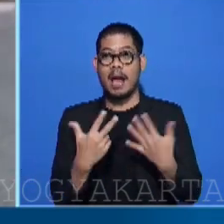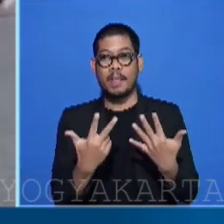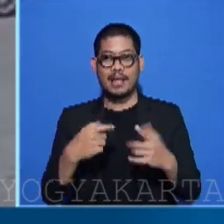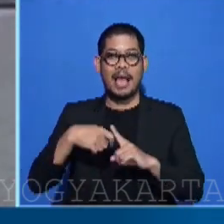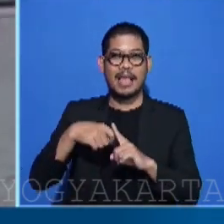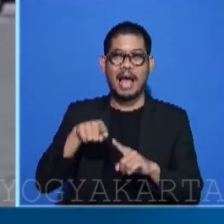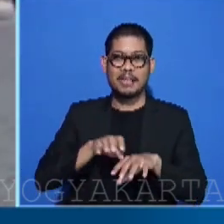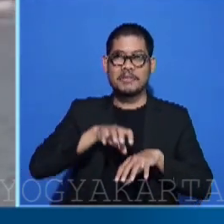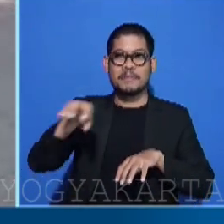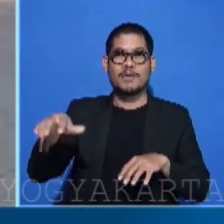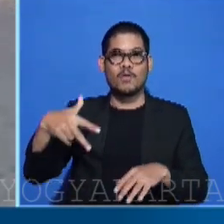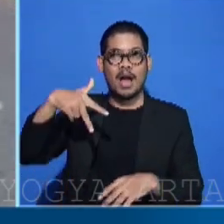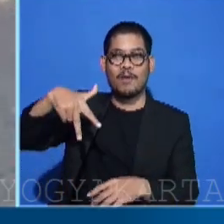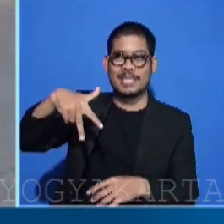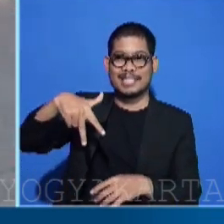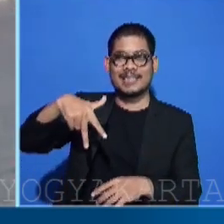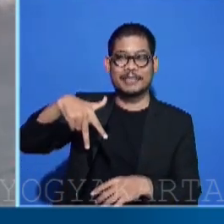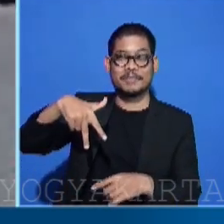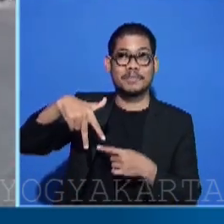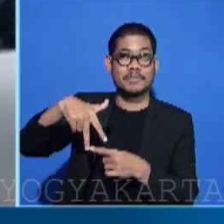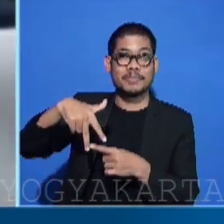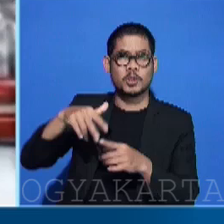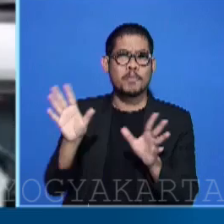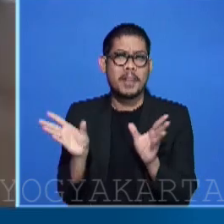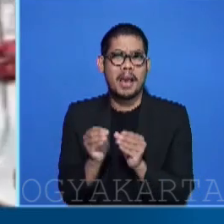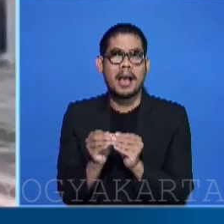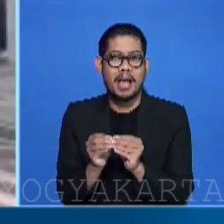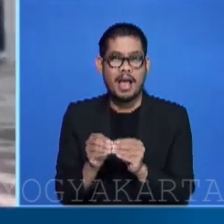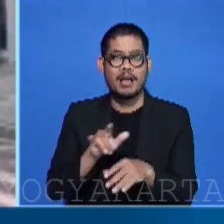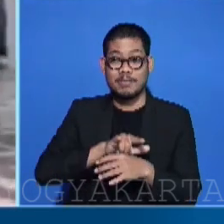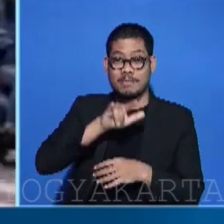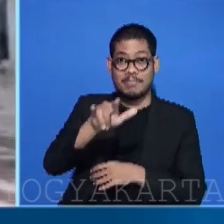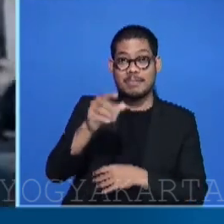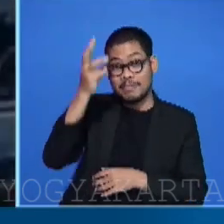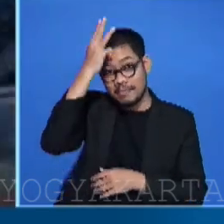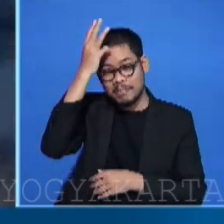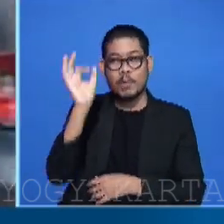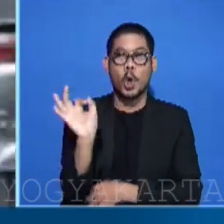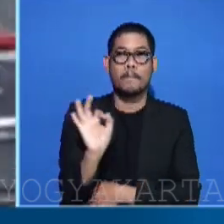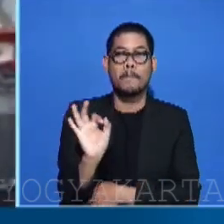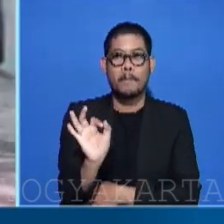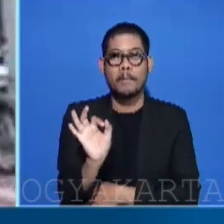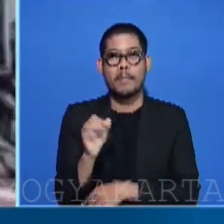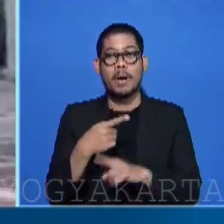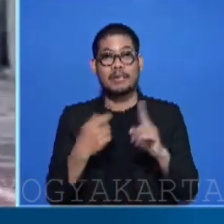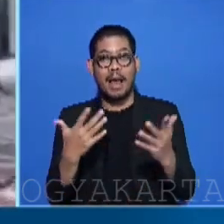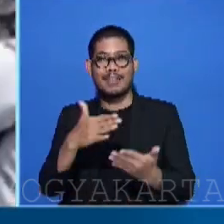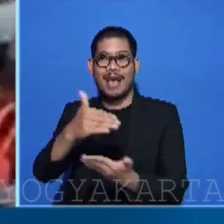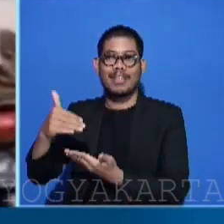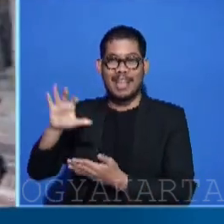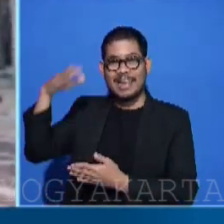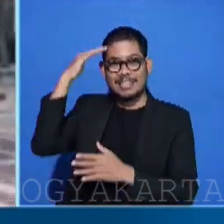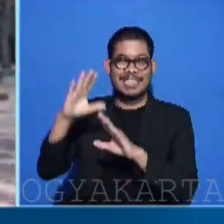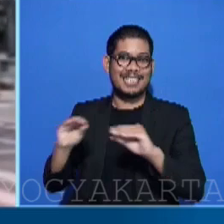ke Sulawesi Tenggara dan tidak ada kuota yang dikirim ke pulau Kalimantan berdasarkan data Disnakertrans di